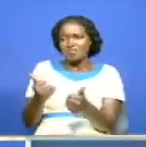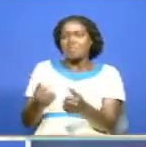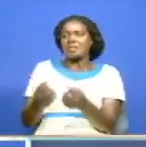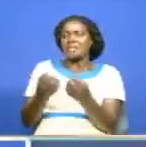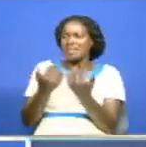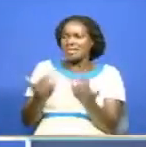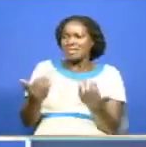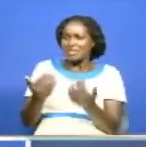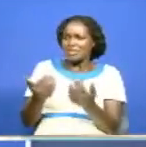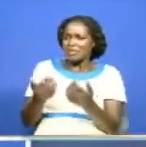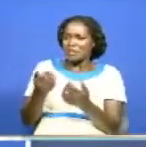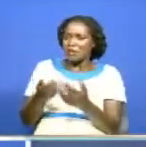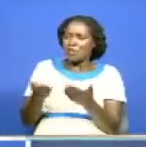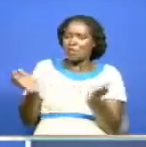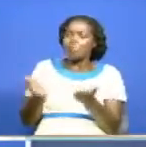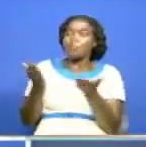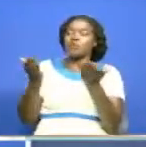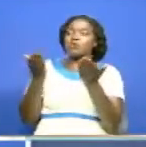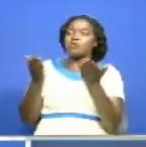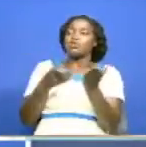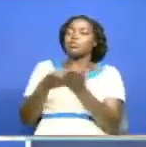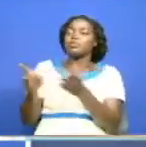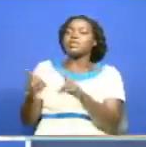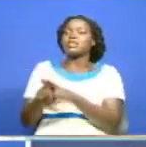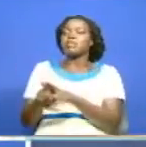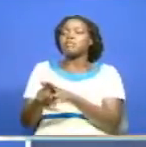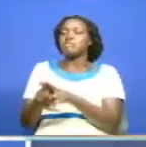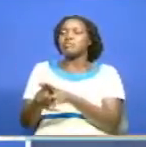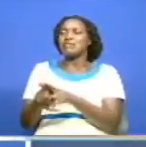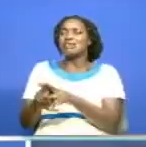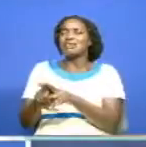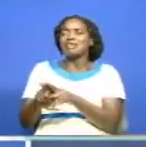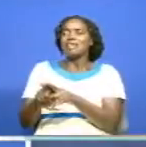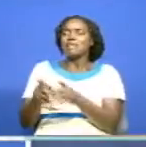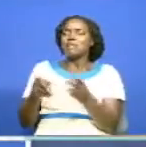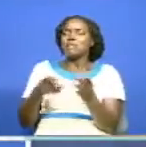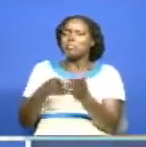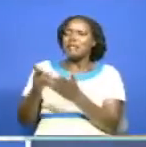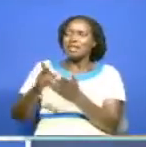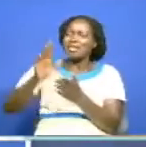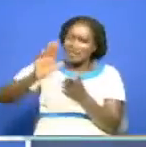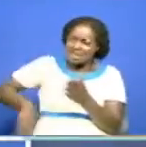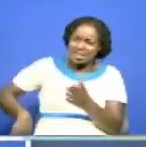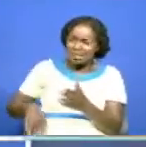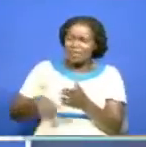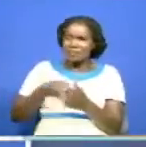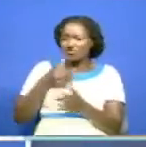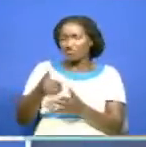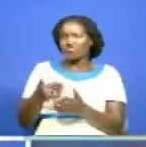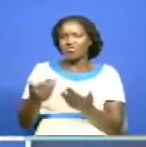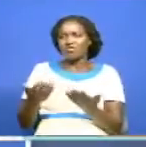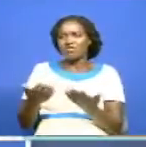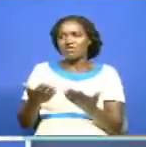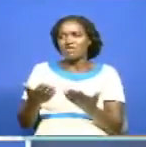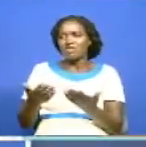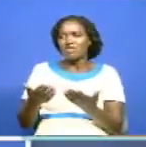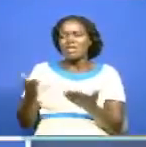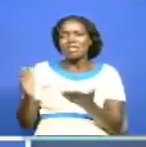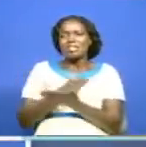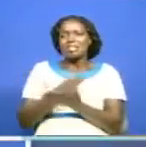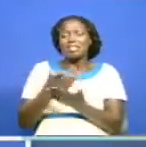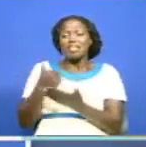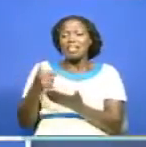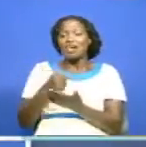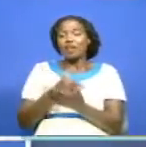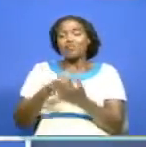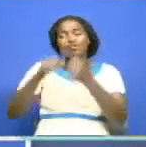migomo, kupandishwa vyeo, kulipwa mshahara kama umechelewa, sio vitu ambazo zinafaa kuwa zinapeleka watu wako katika sekta kama yetu